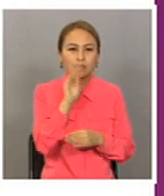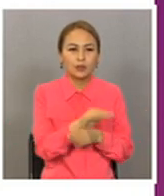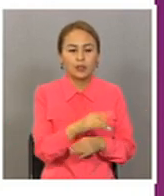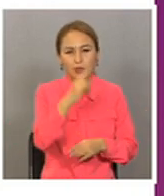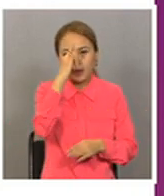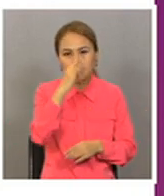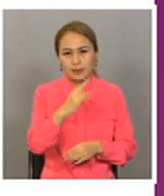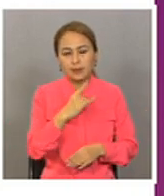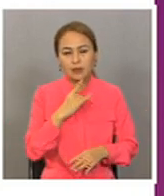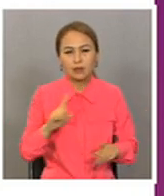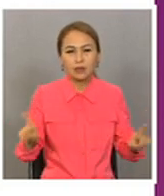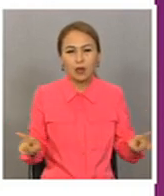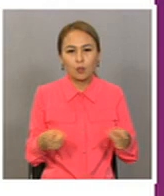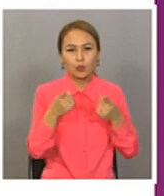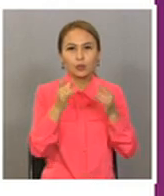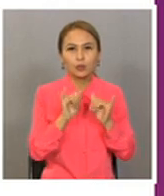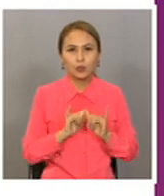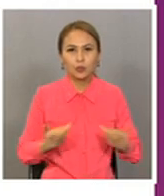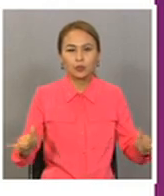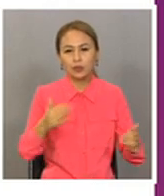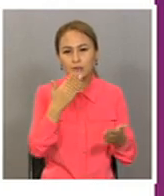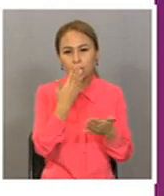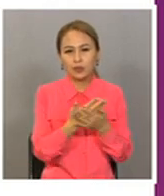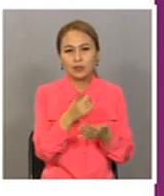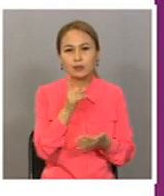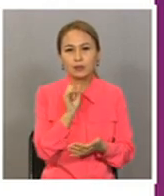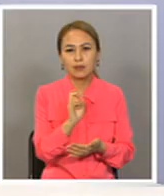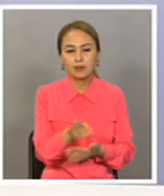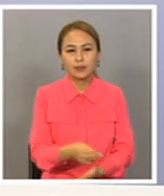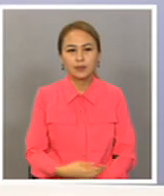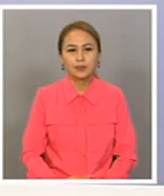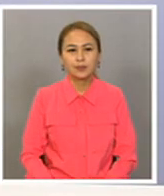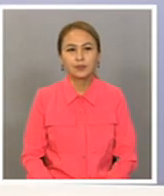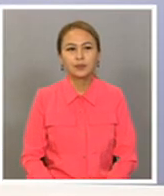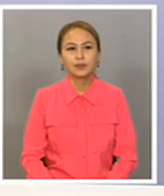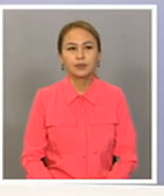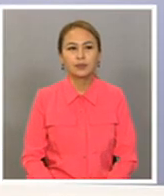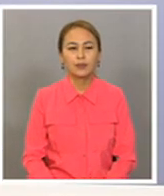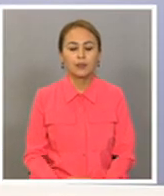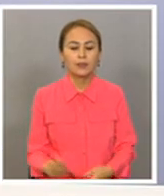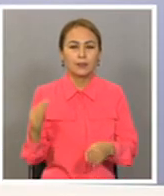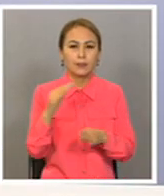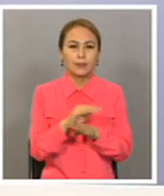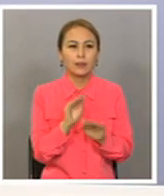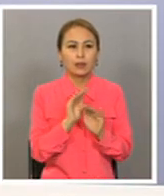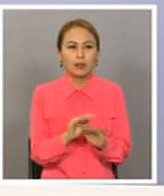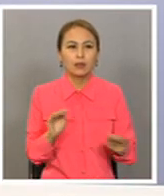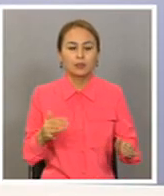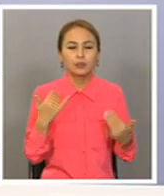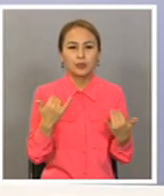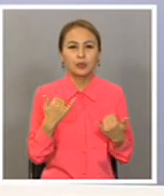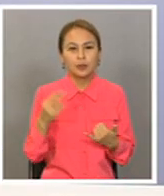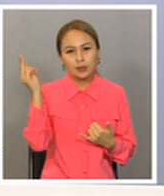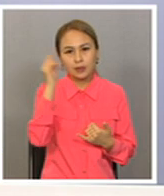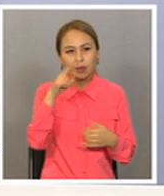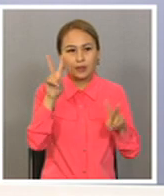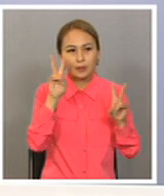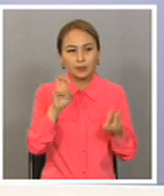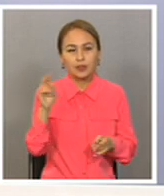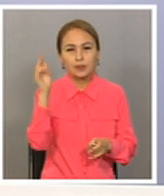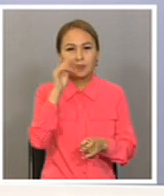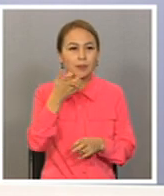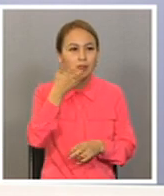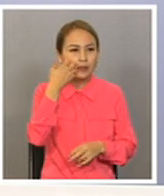мен өсуінің белгісі болып саналады. Енді балалар, бүгінгі тақырыптан алған білімімізді